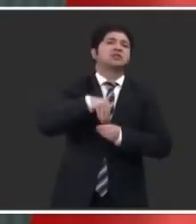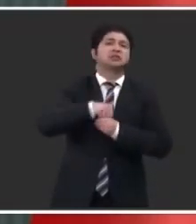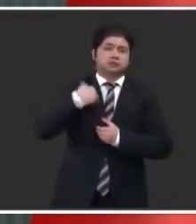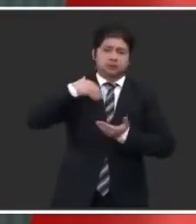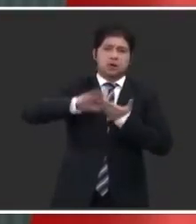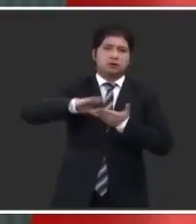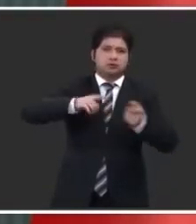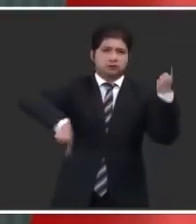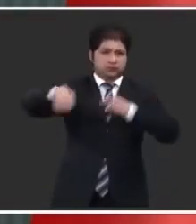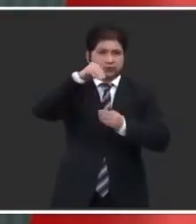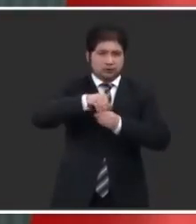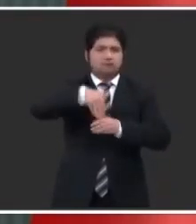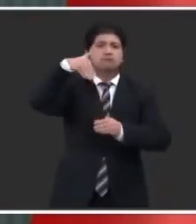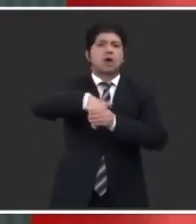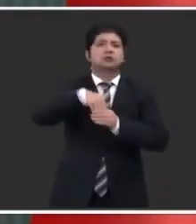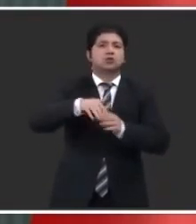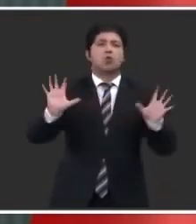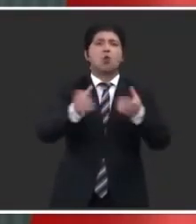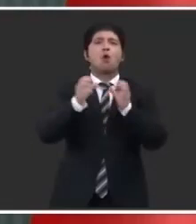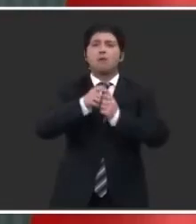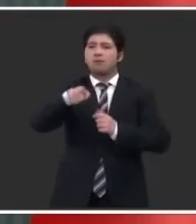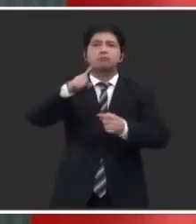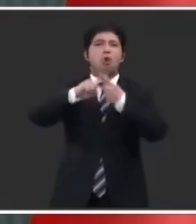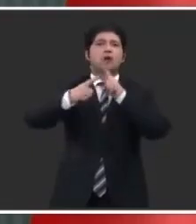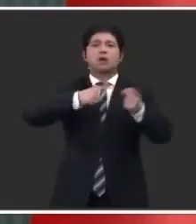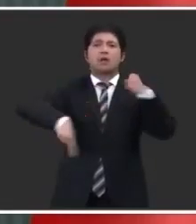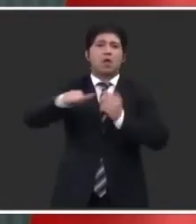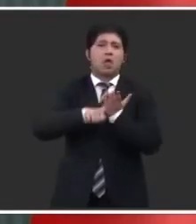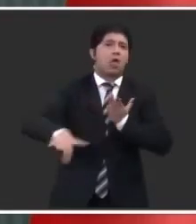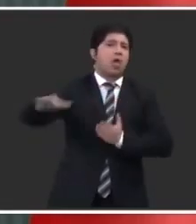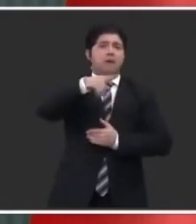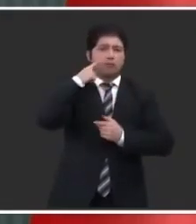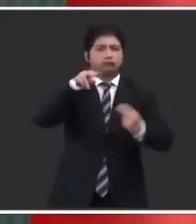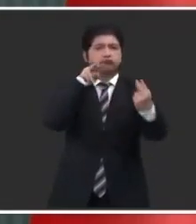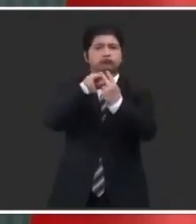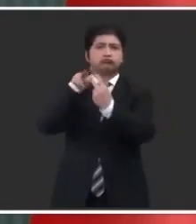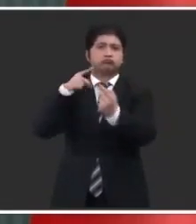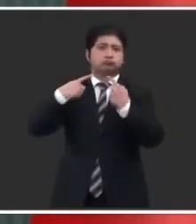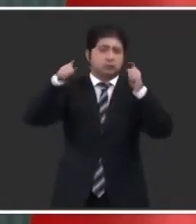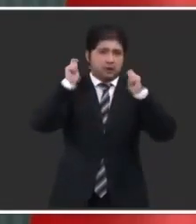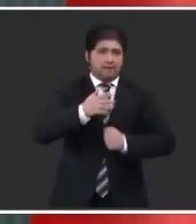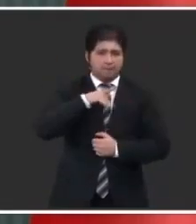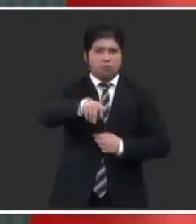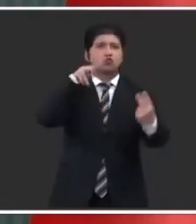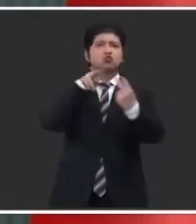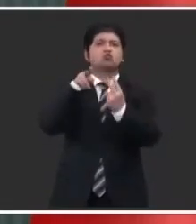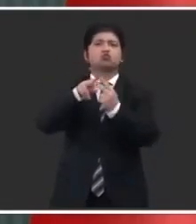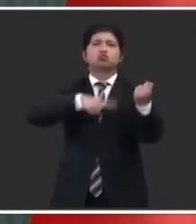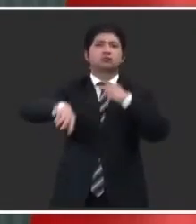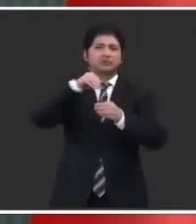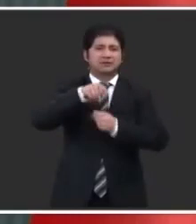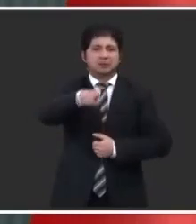arkadaşlarımız mecliste grubu bulan siyasi partilerle görüştüler bu görüşmelerin